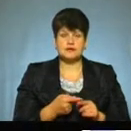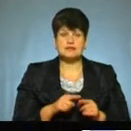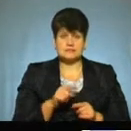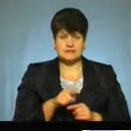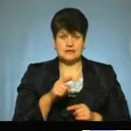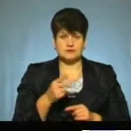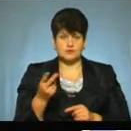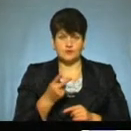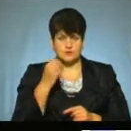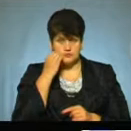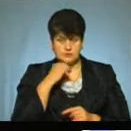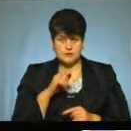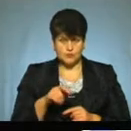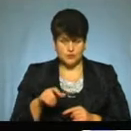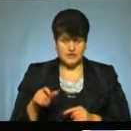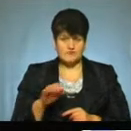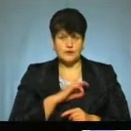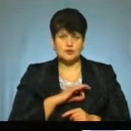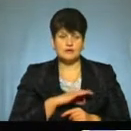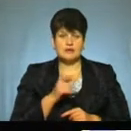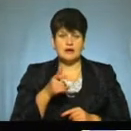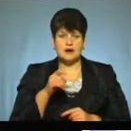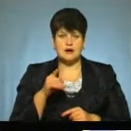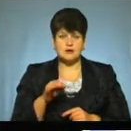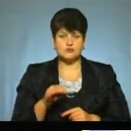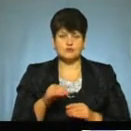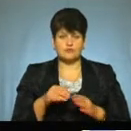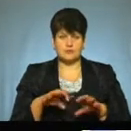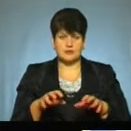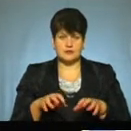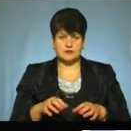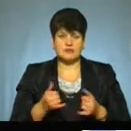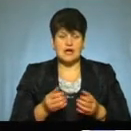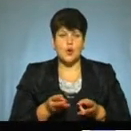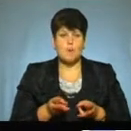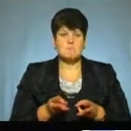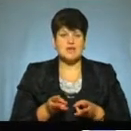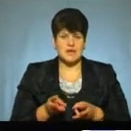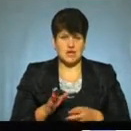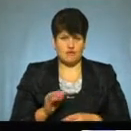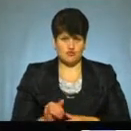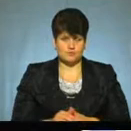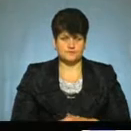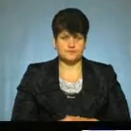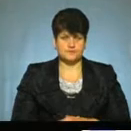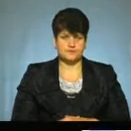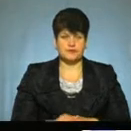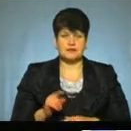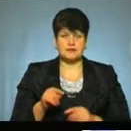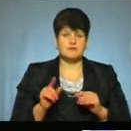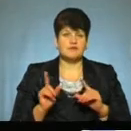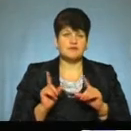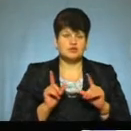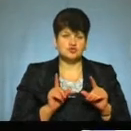людей пожилих використовували газовий прилад, газову плиту для обігріву. Там виїжджали,